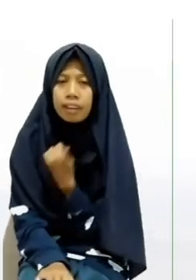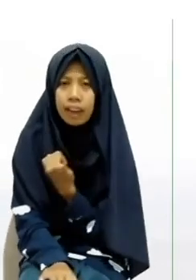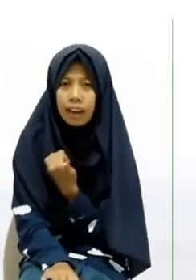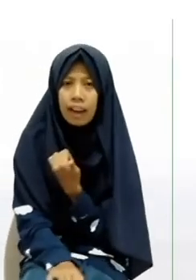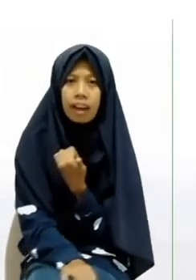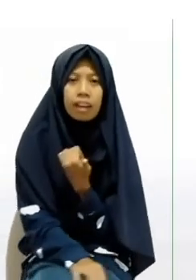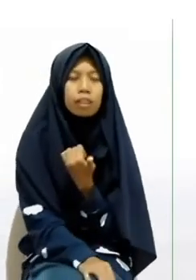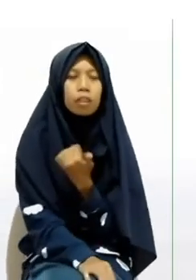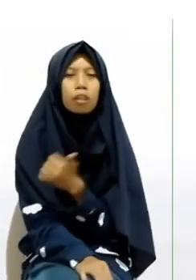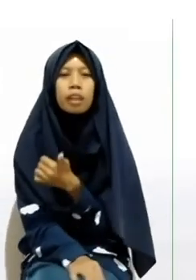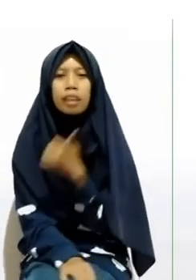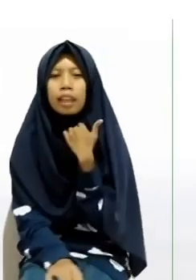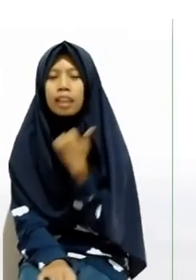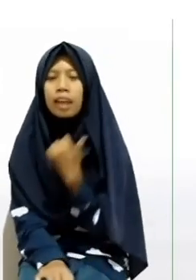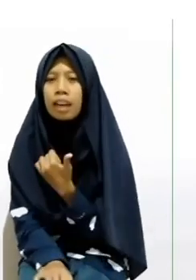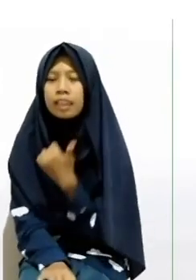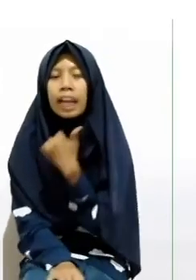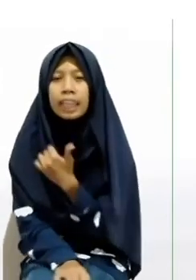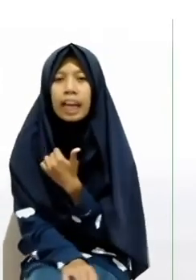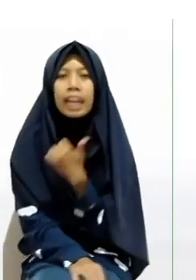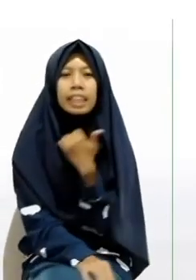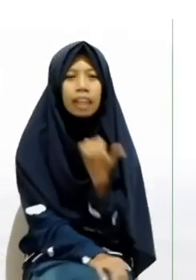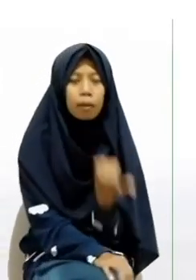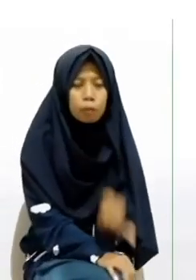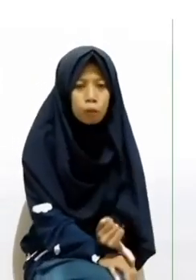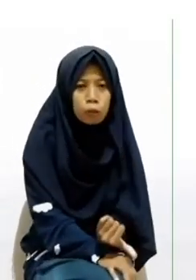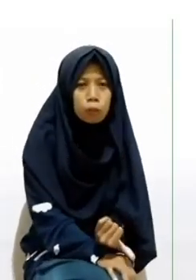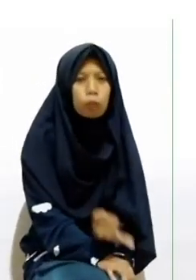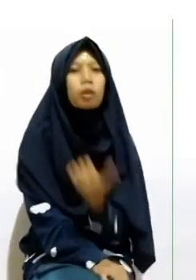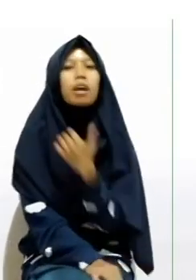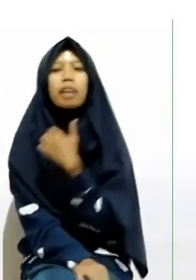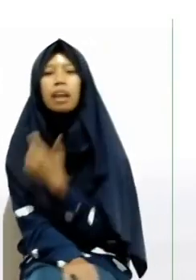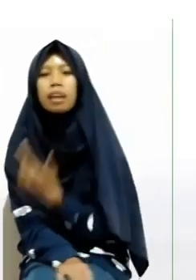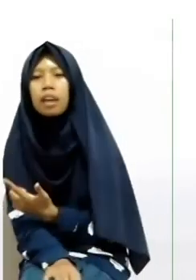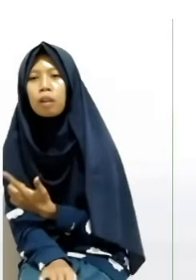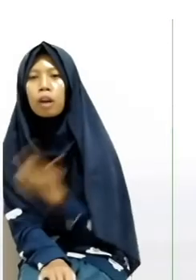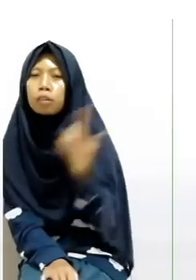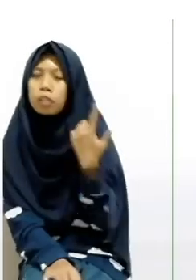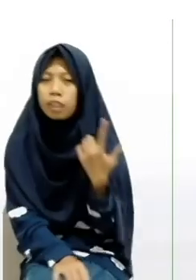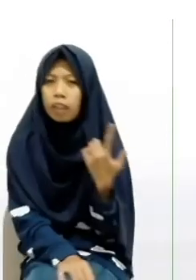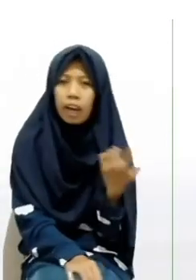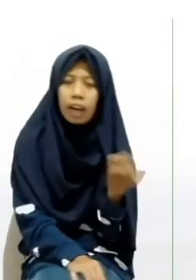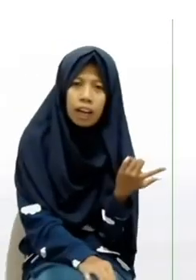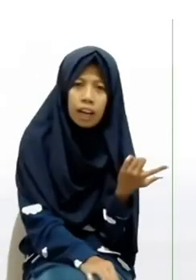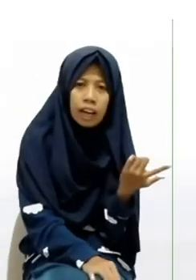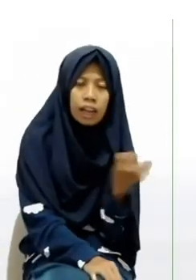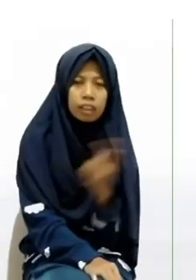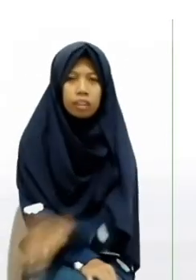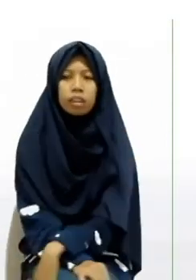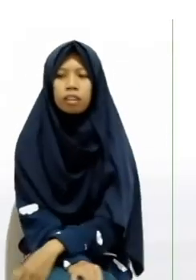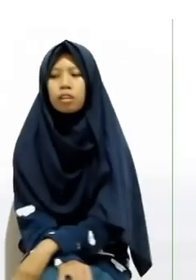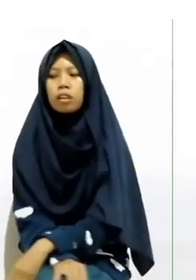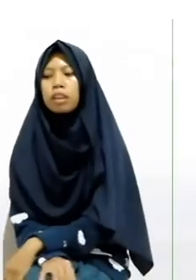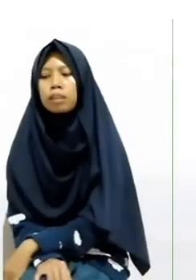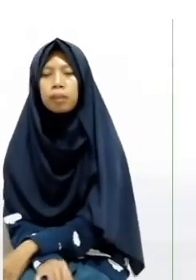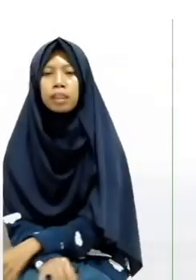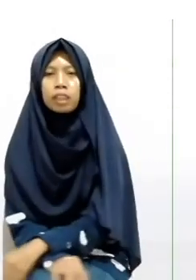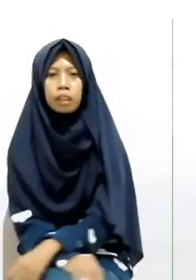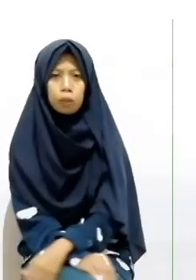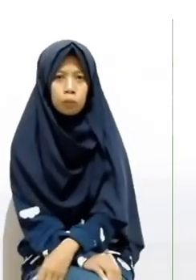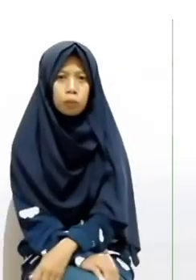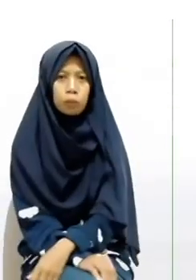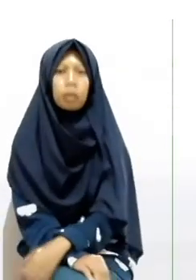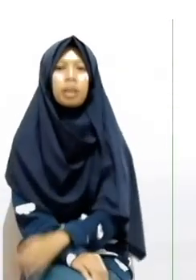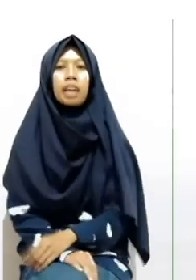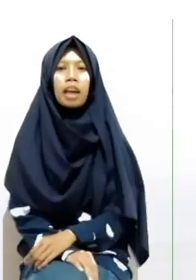tampil dan contohnya saja tanda ada tamu tanda waktu istirahat sebenarnya